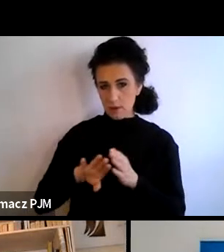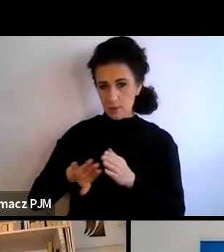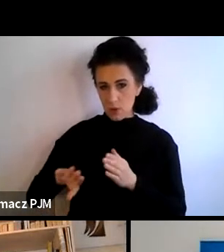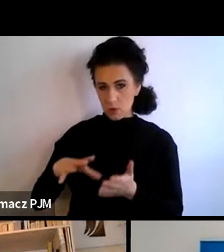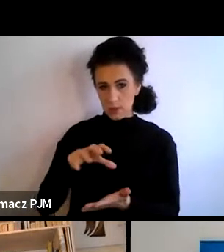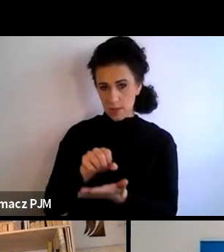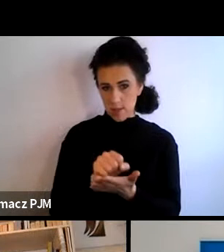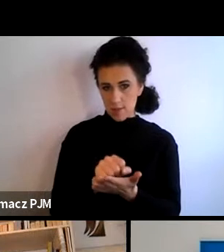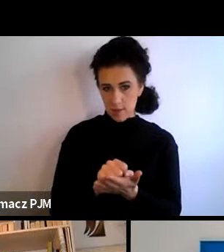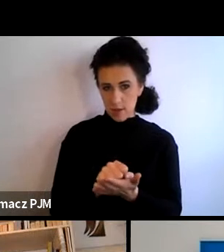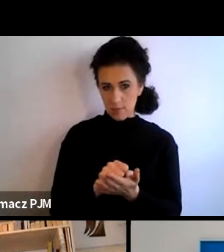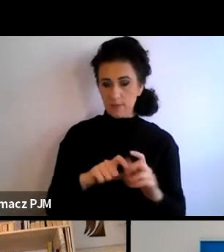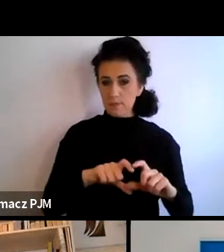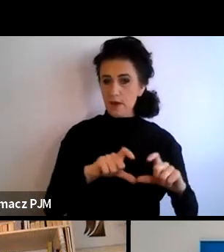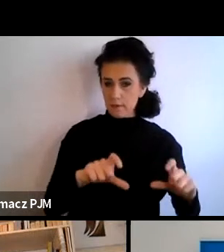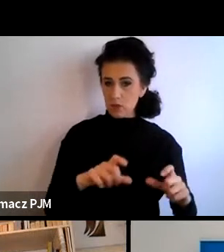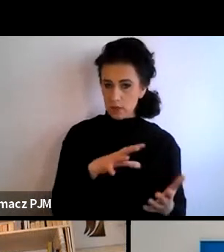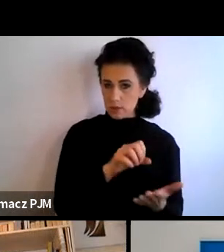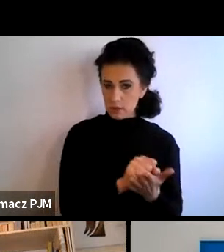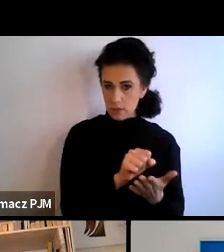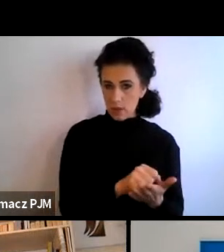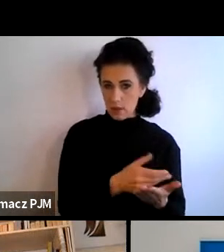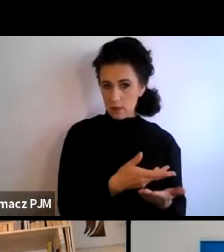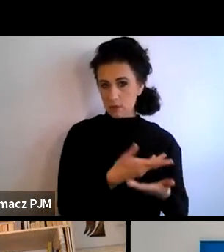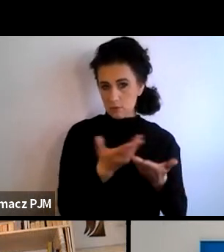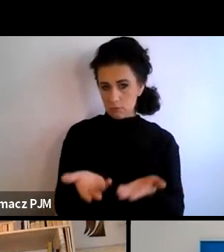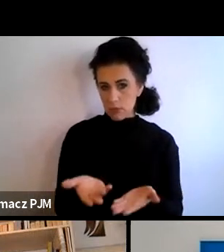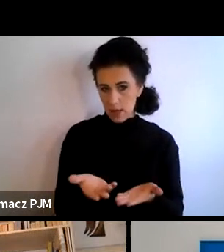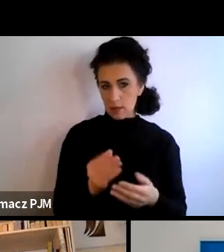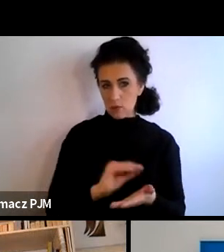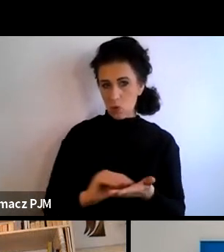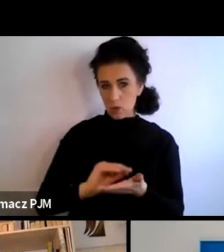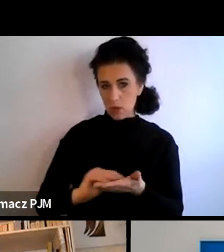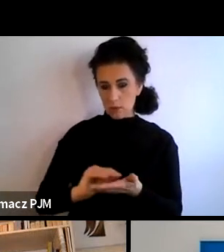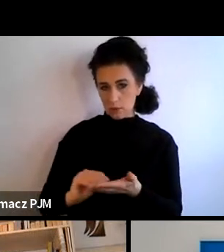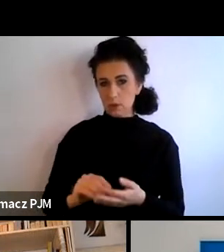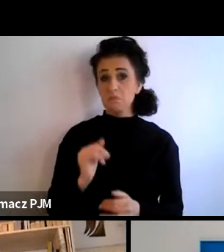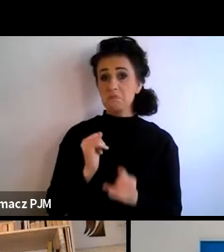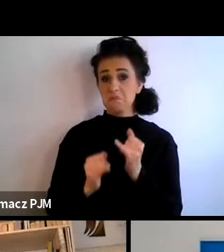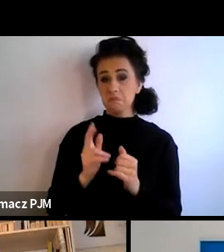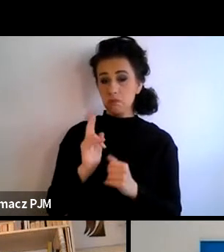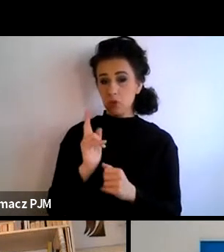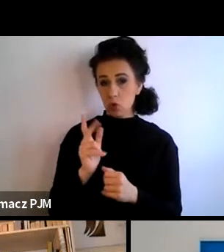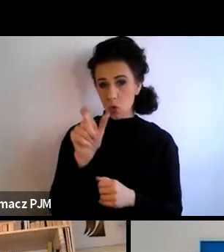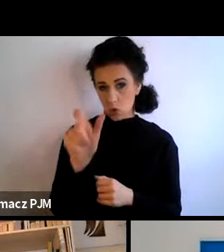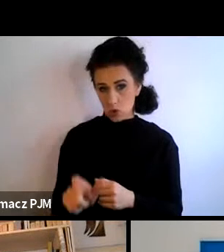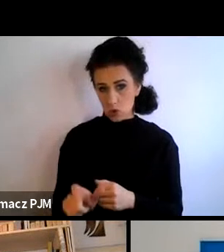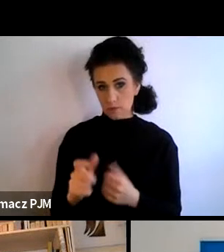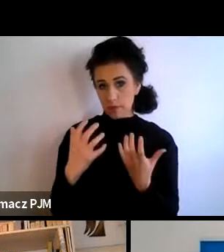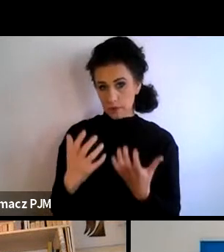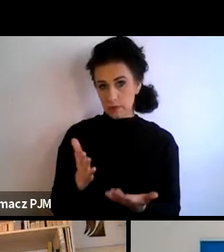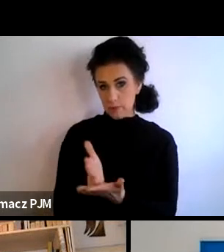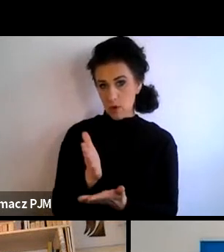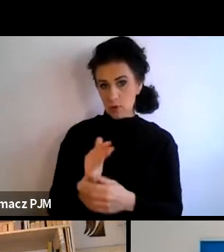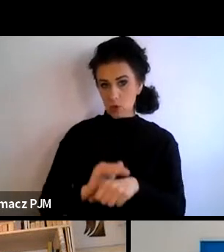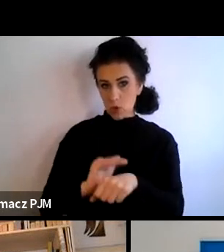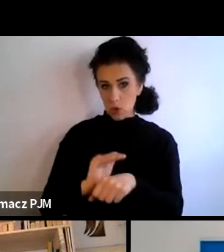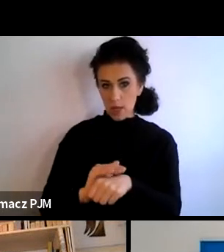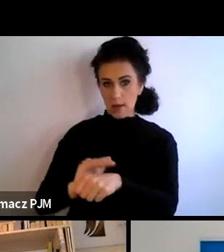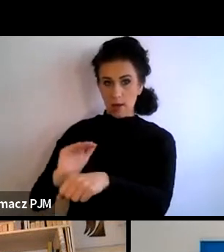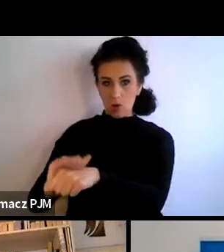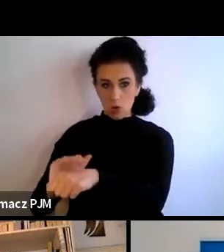zajęciami. Więc jeżeli ktoś się zgłosi i chce pomóc w